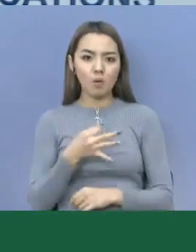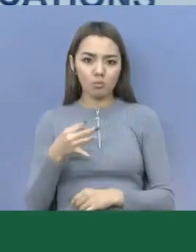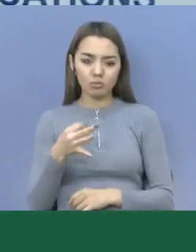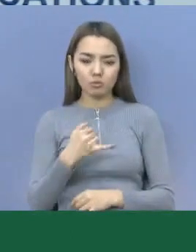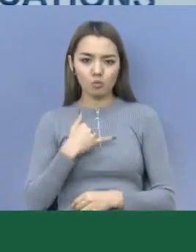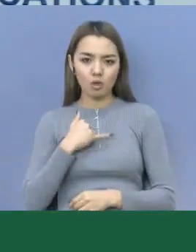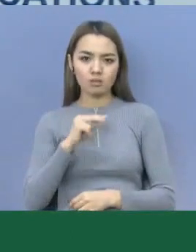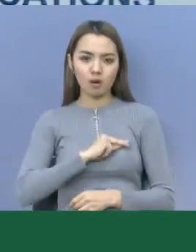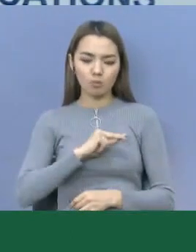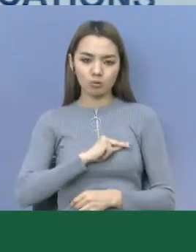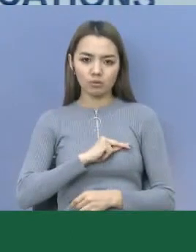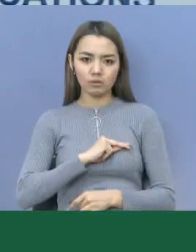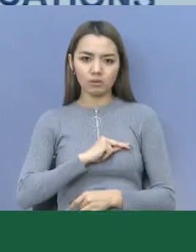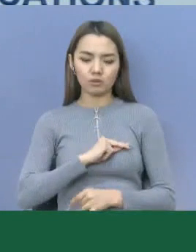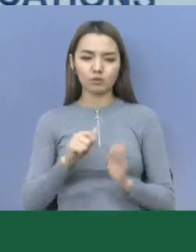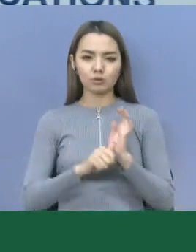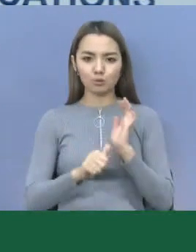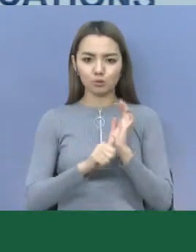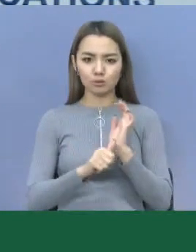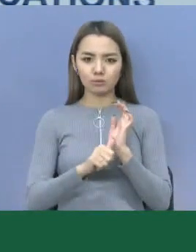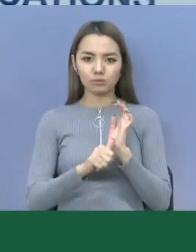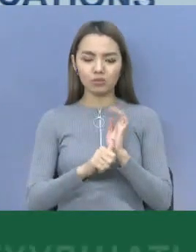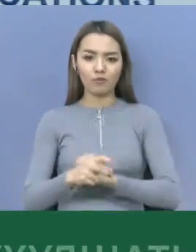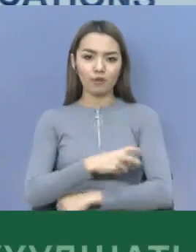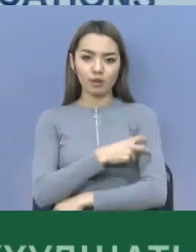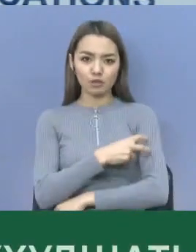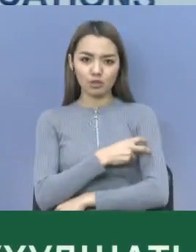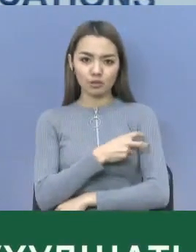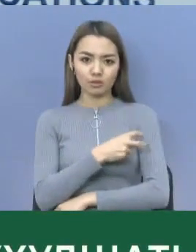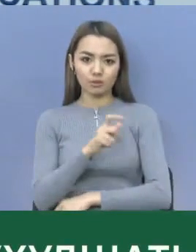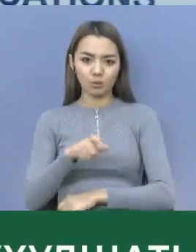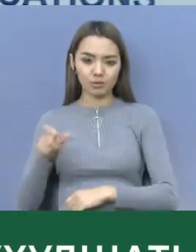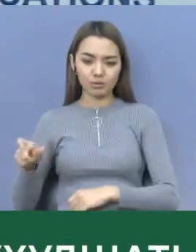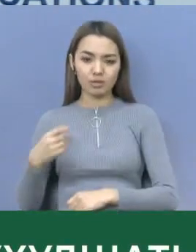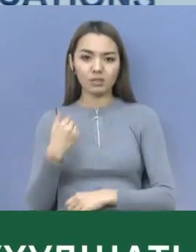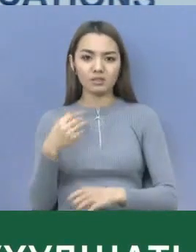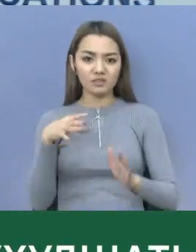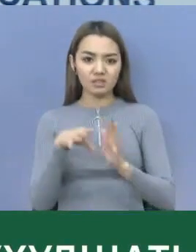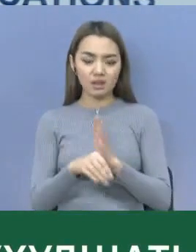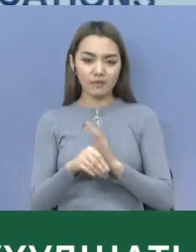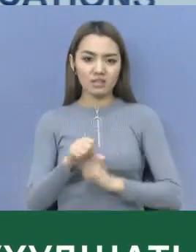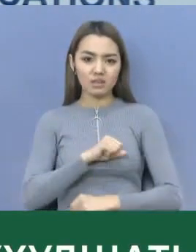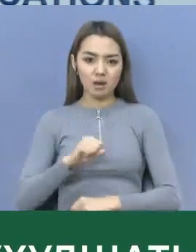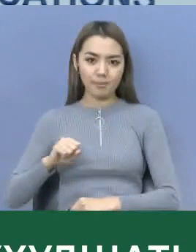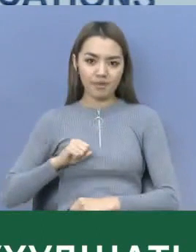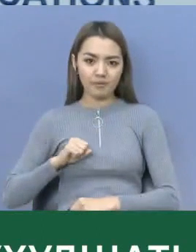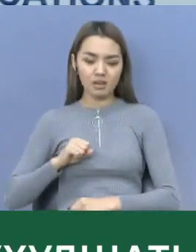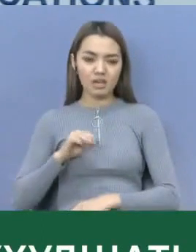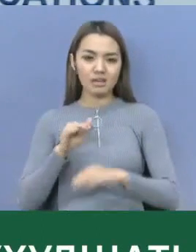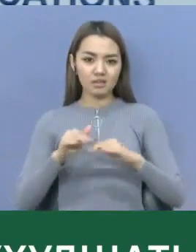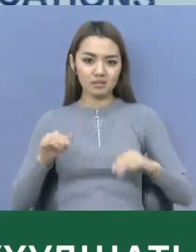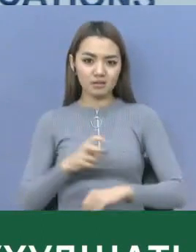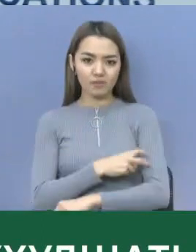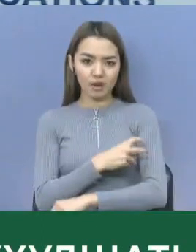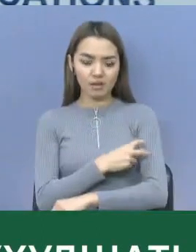у нас работает порядка 600 врачей. В их составе терапевты, педиатры и